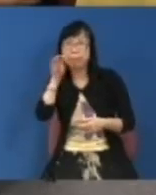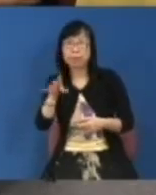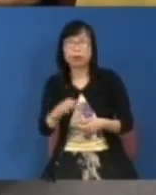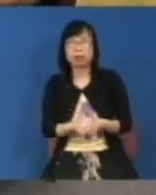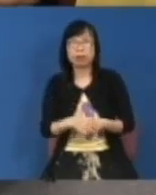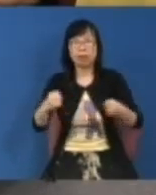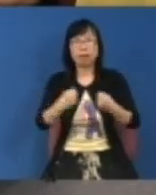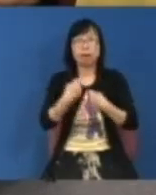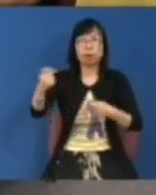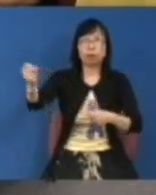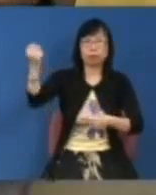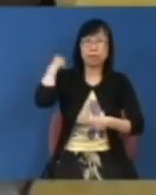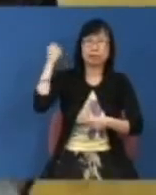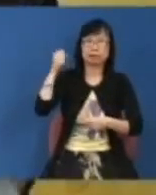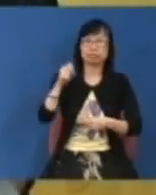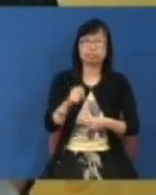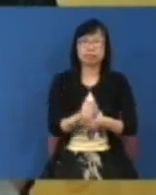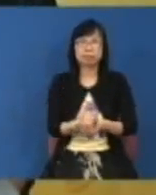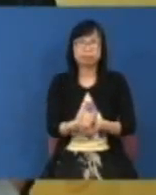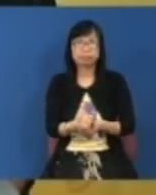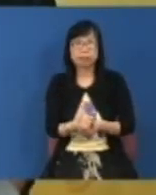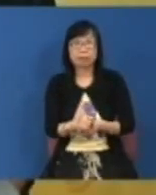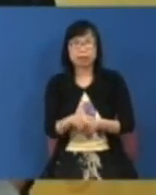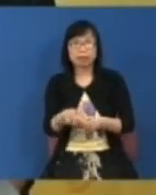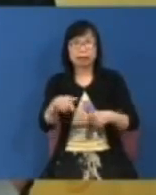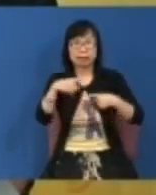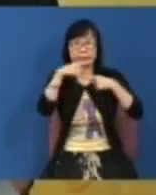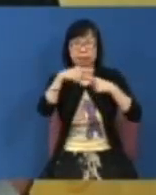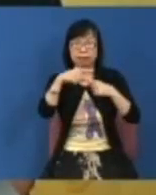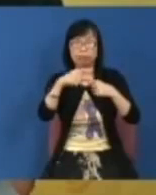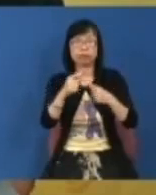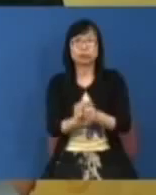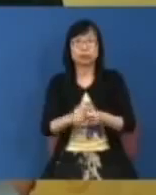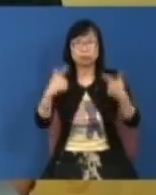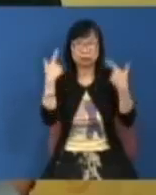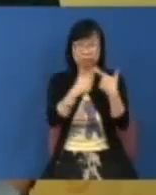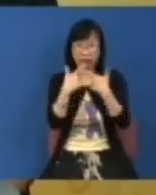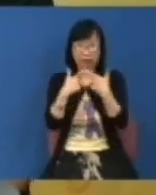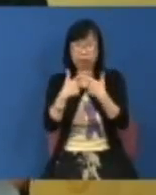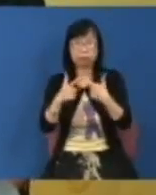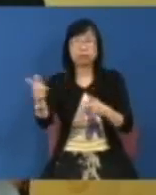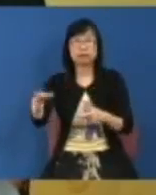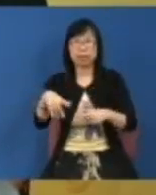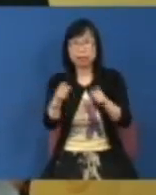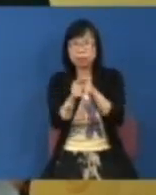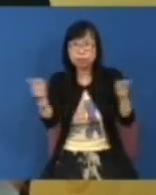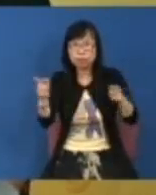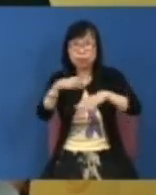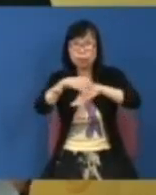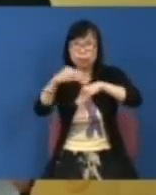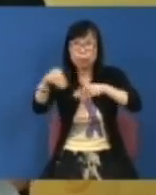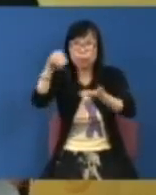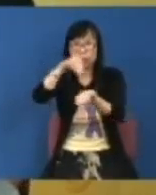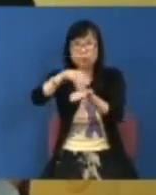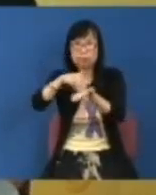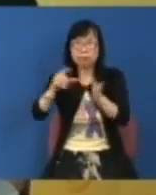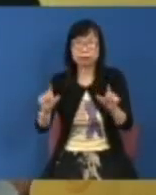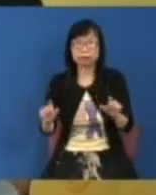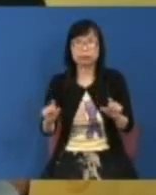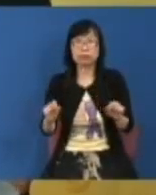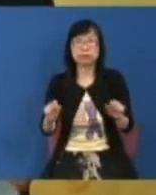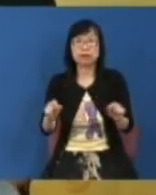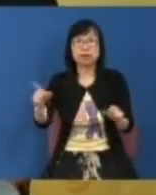等同於打架，暴力等同於你破壞會場這樣。但是其實剛才長毛那個定義很大程度上是在